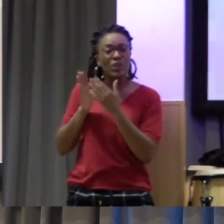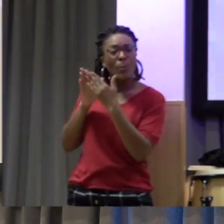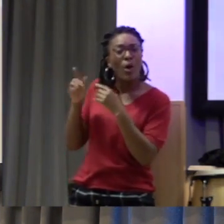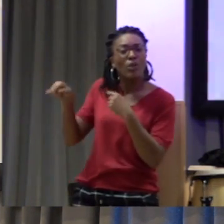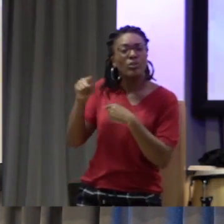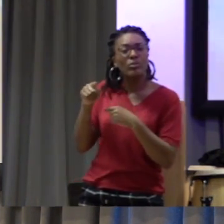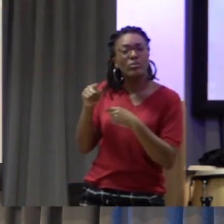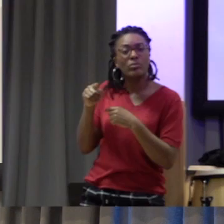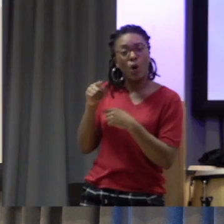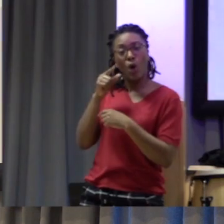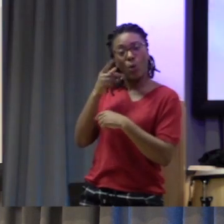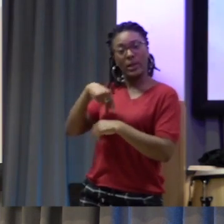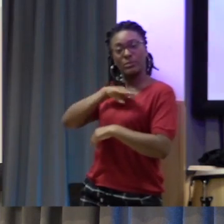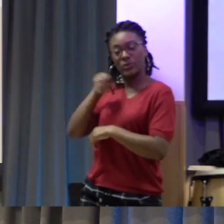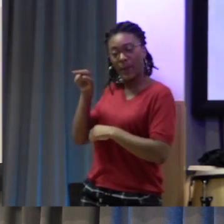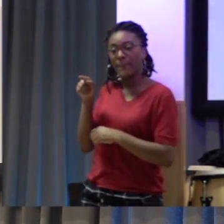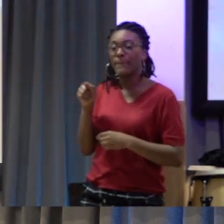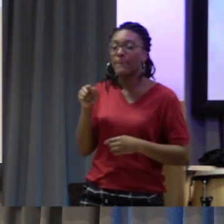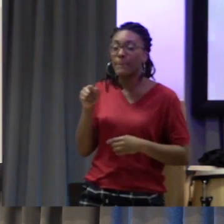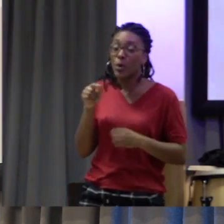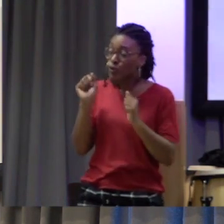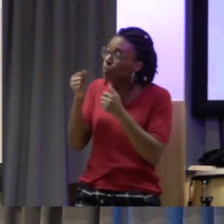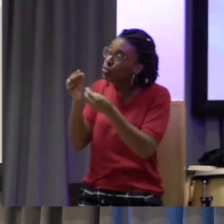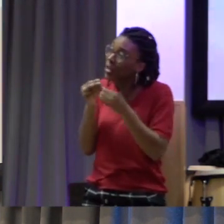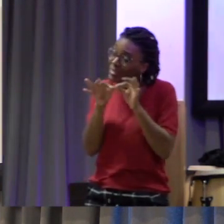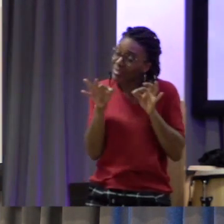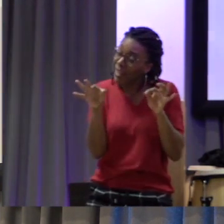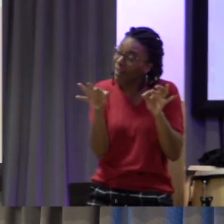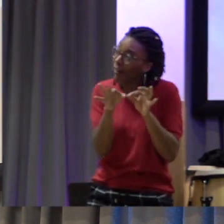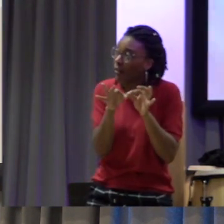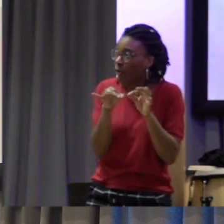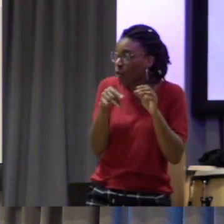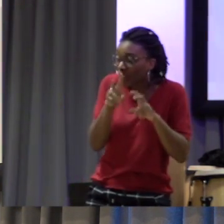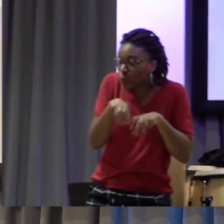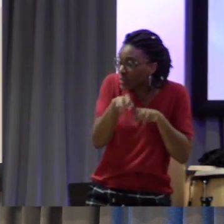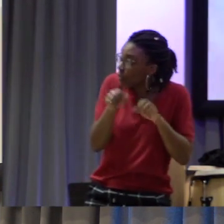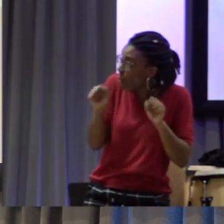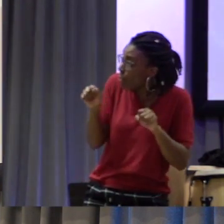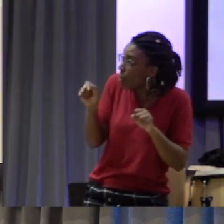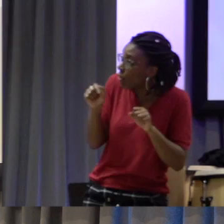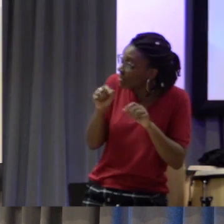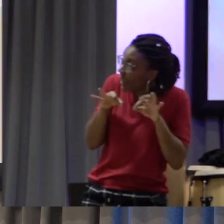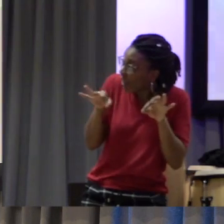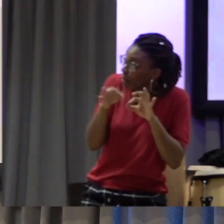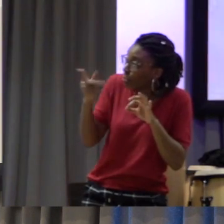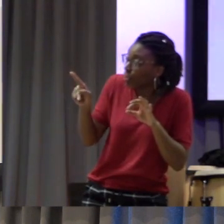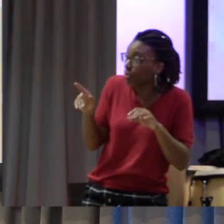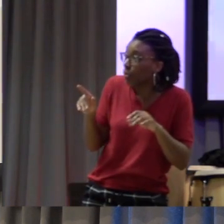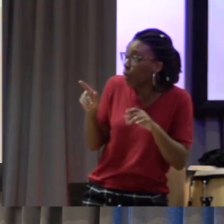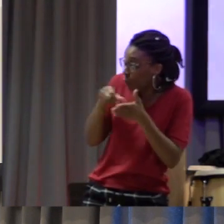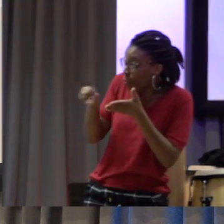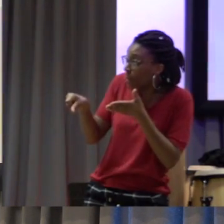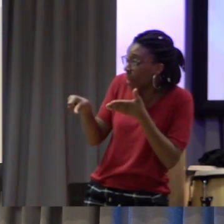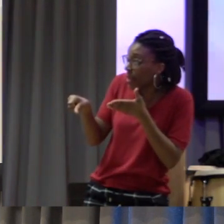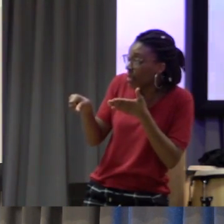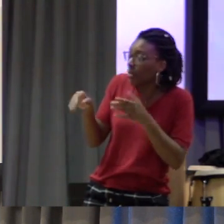Donc, il leur donne à cultiver donc cette vigne. Il s'était engagé à payer le